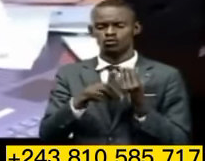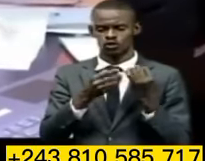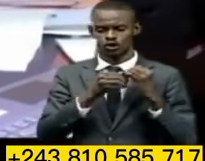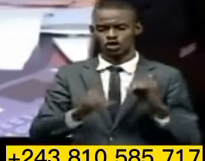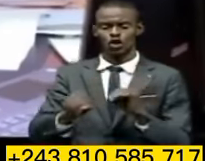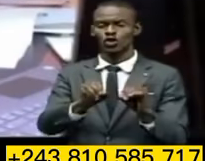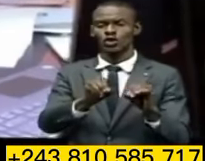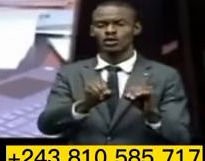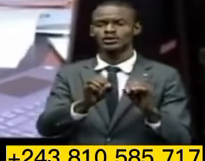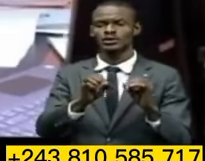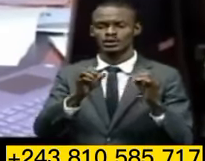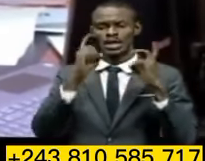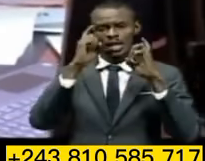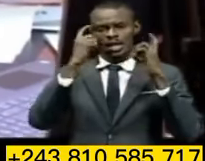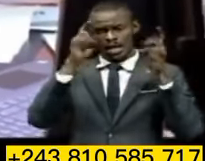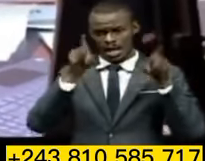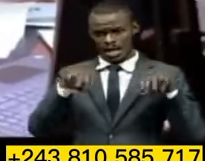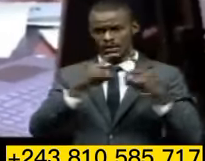de l'accord de don numéro